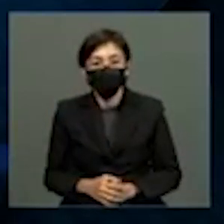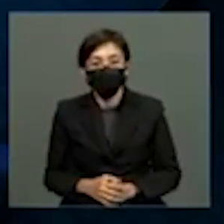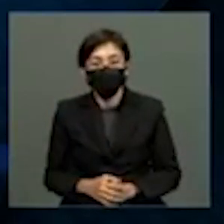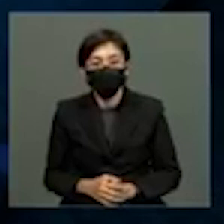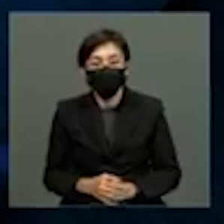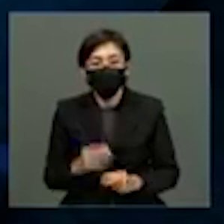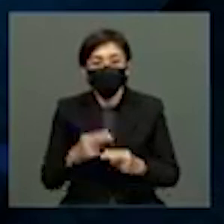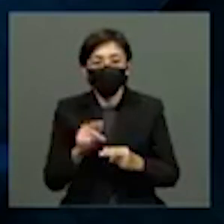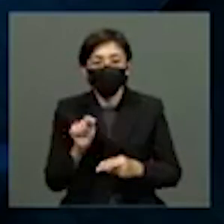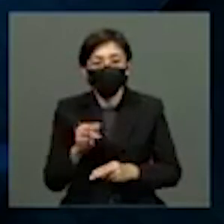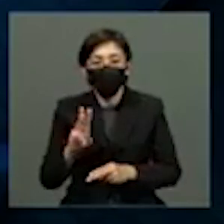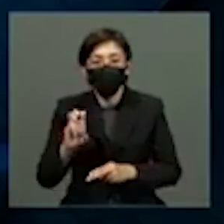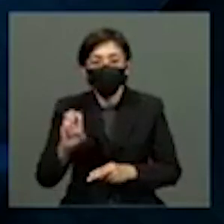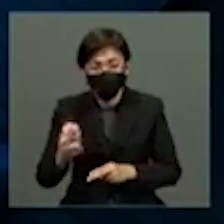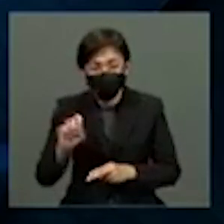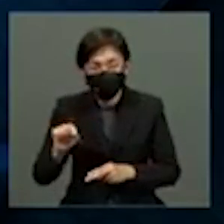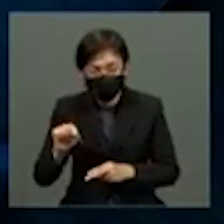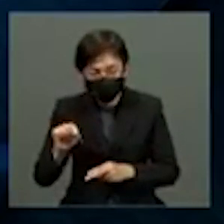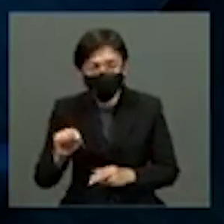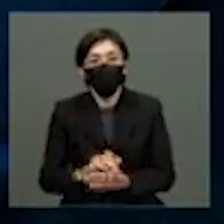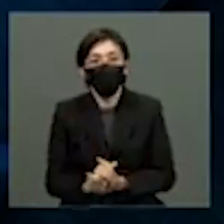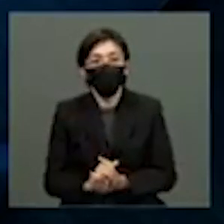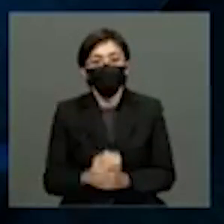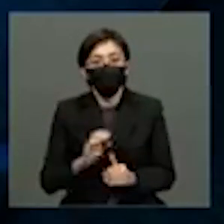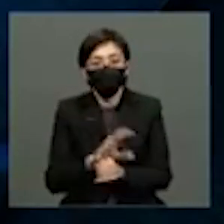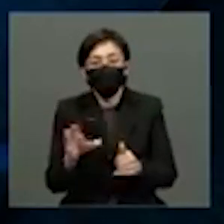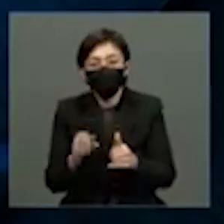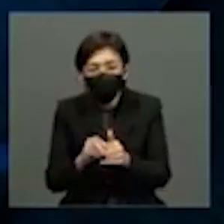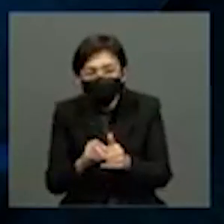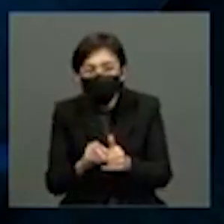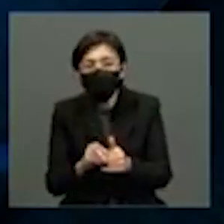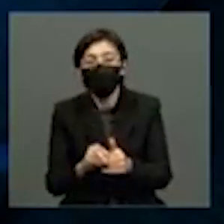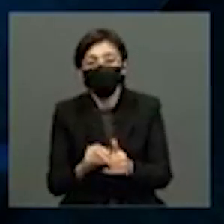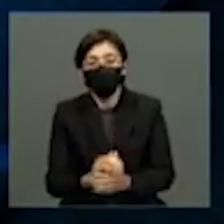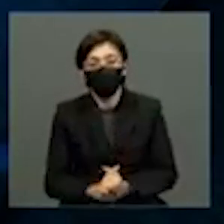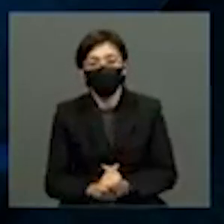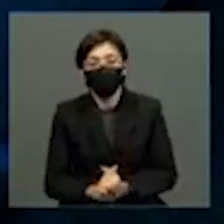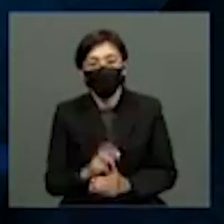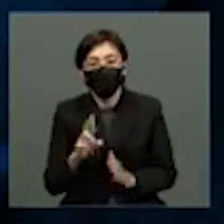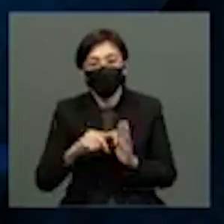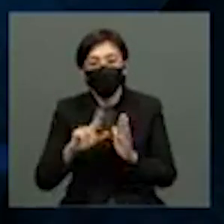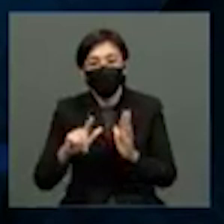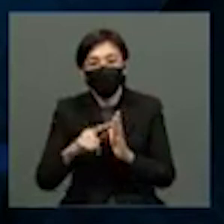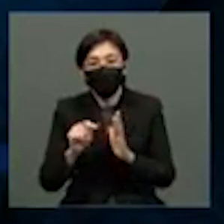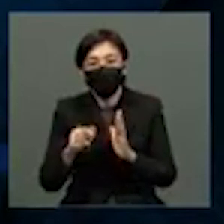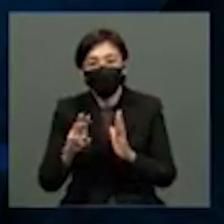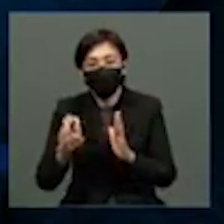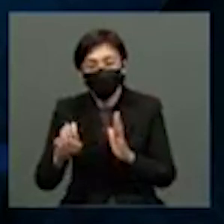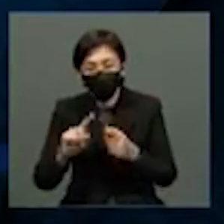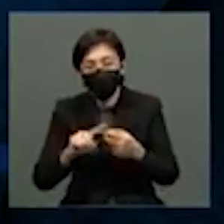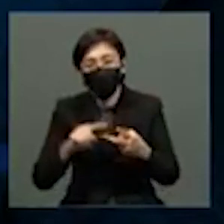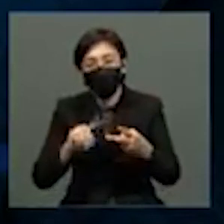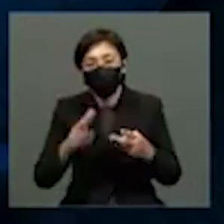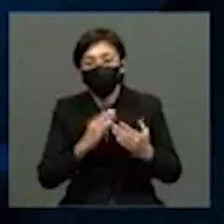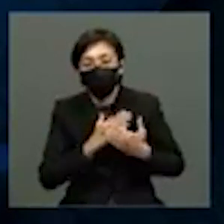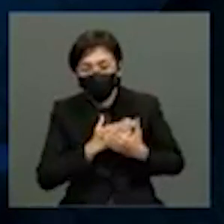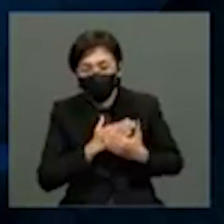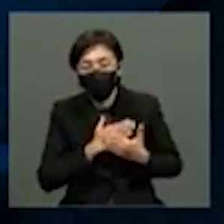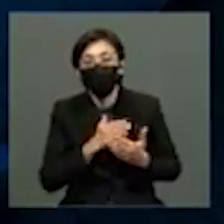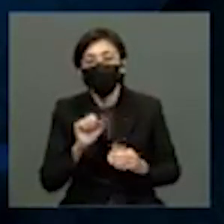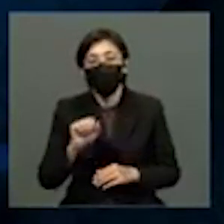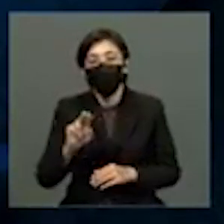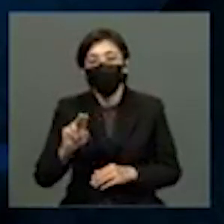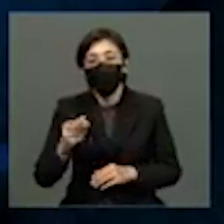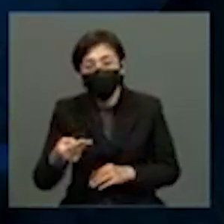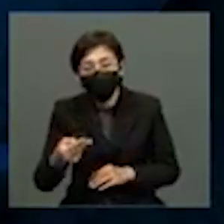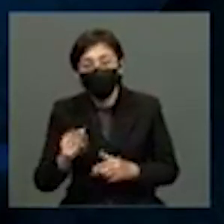วีวัฒนาคลัสเตอร์ที่พบใหม่อีก 4-5 เขตนะครับราชเทวีประเวศบางรักทวีวัฒนาสวนหลวง